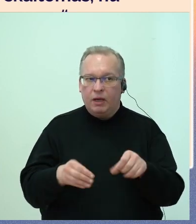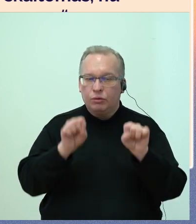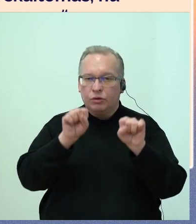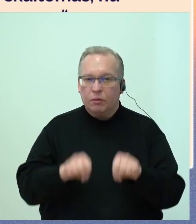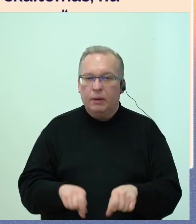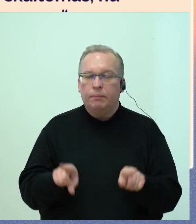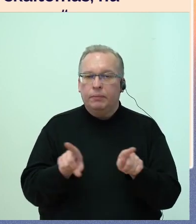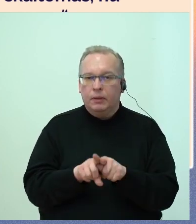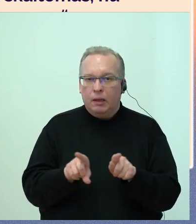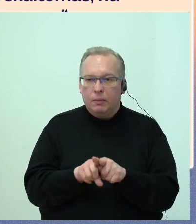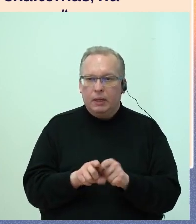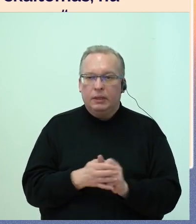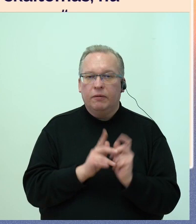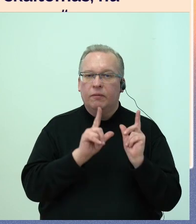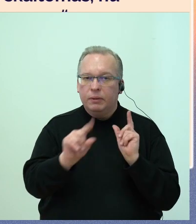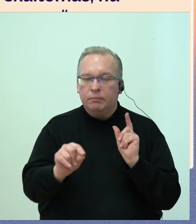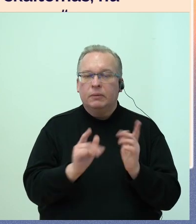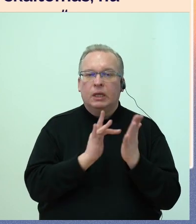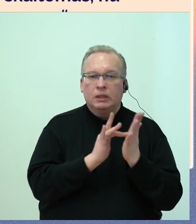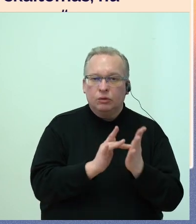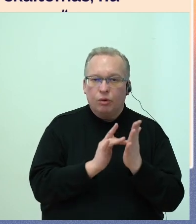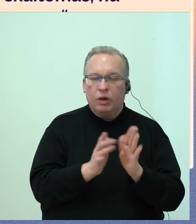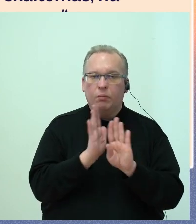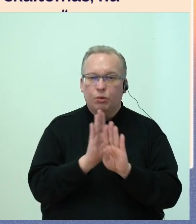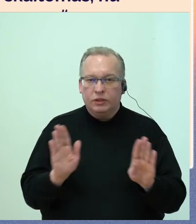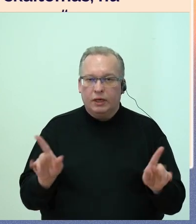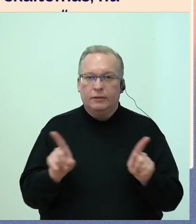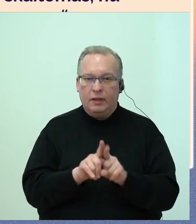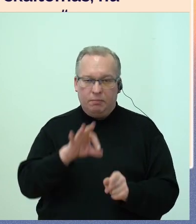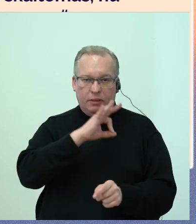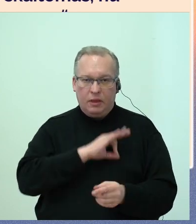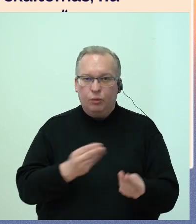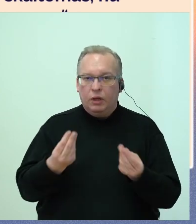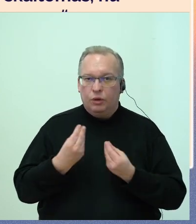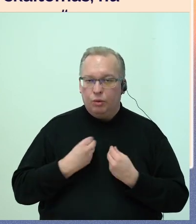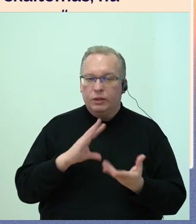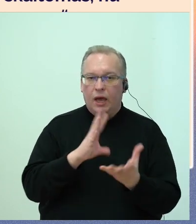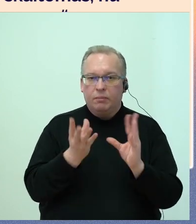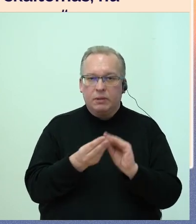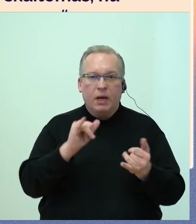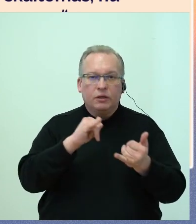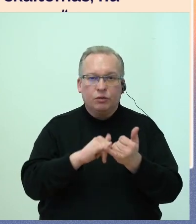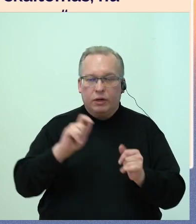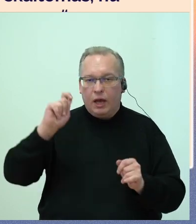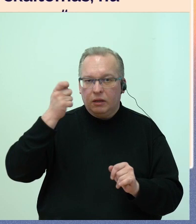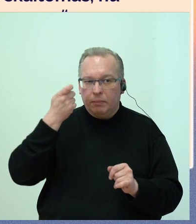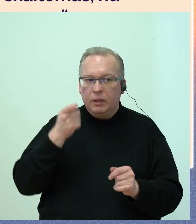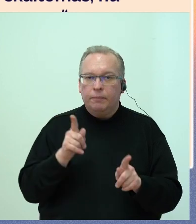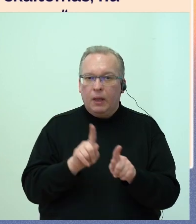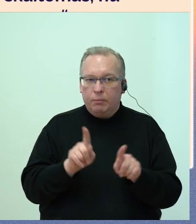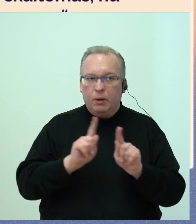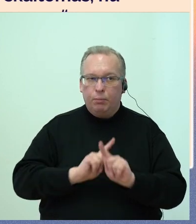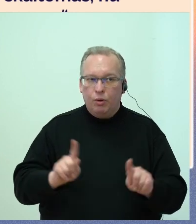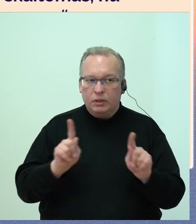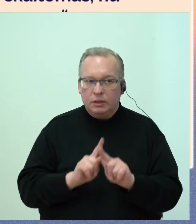ar nekeliavimas, ar į muziejus, ar istorinės vietas yra paveikiausios priemonės. Taip pat apskritai istorinės atminties įamžinimas ir